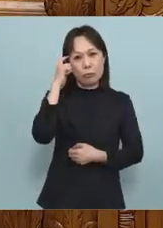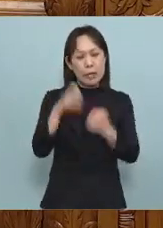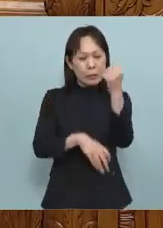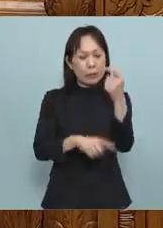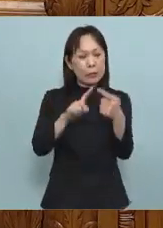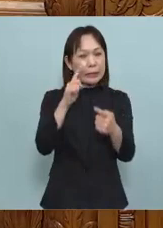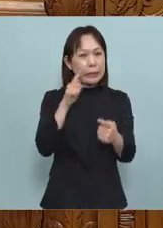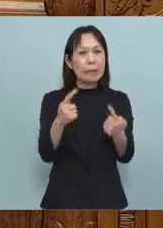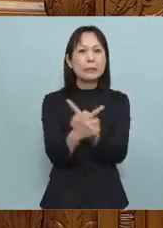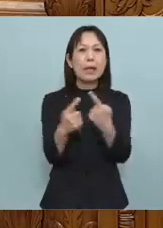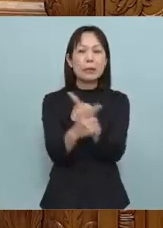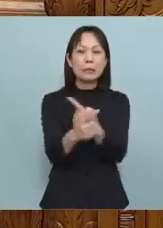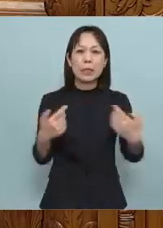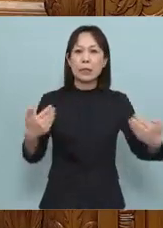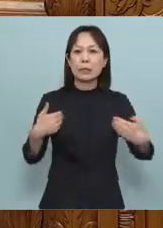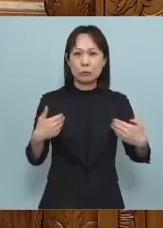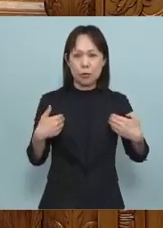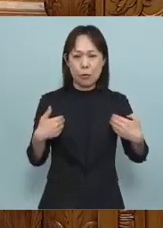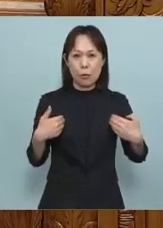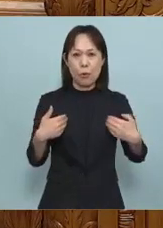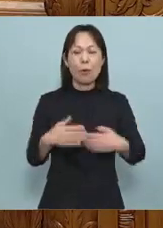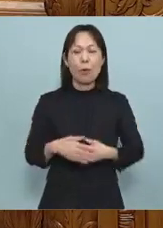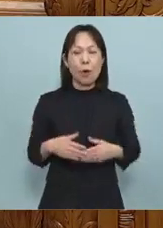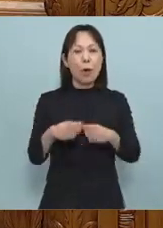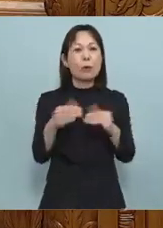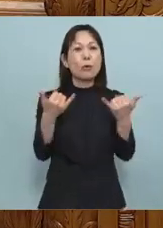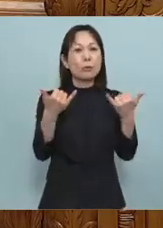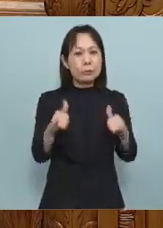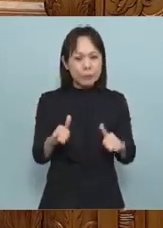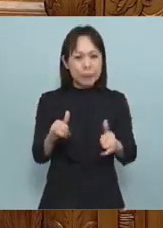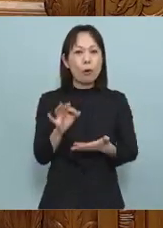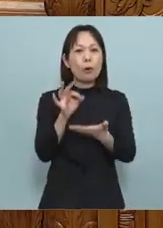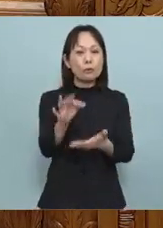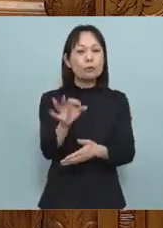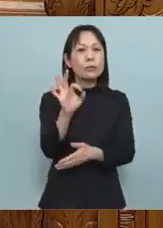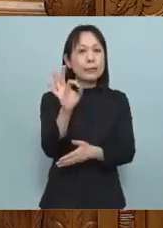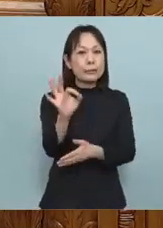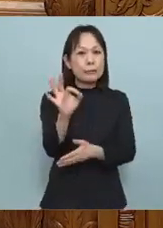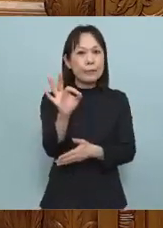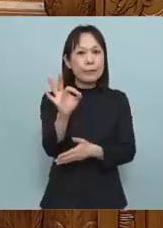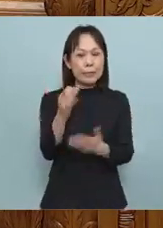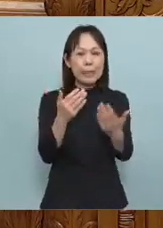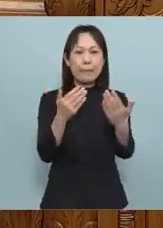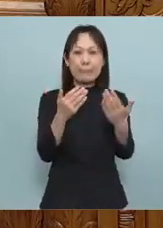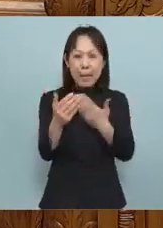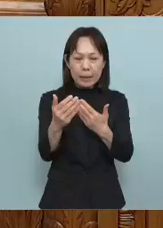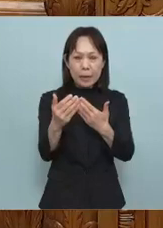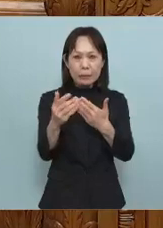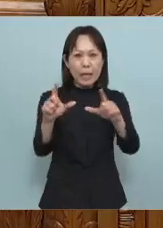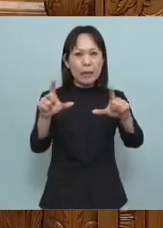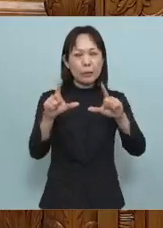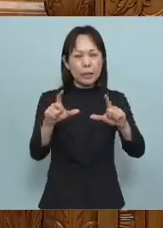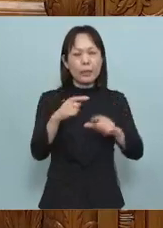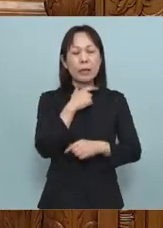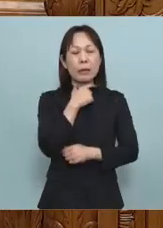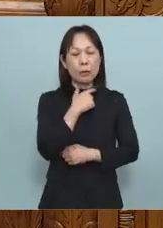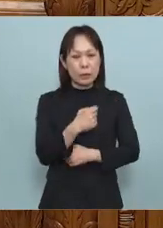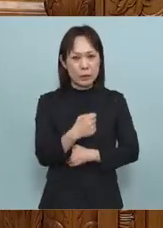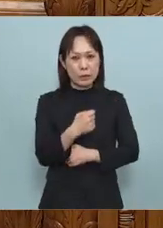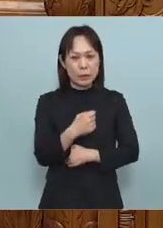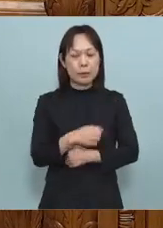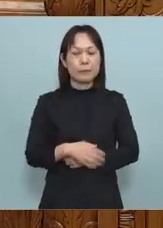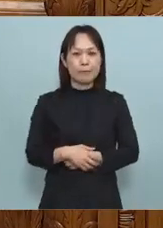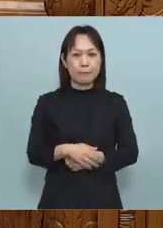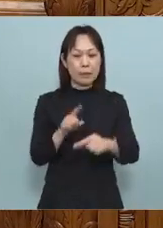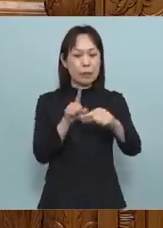ではありませんか。以上、国民への給付金について、明確な答弁を求めます。中小企業